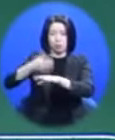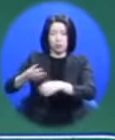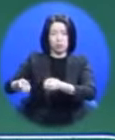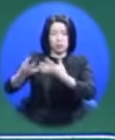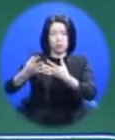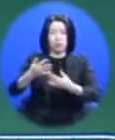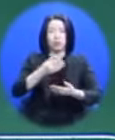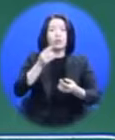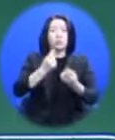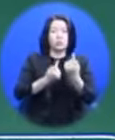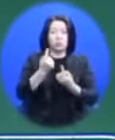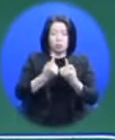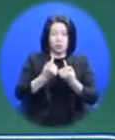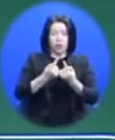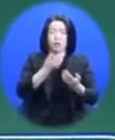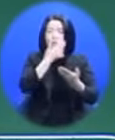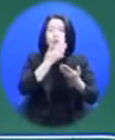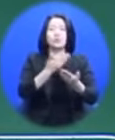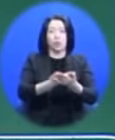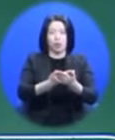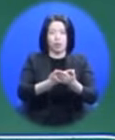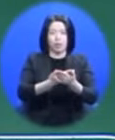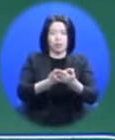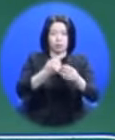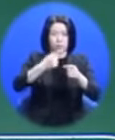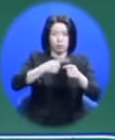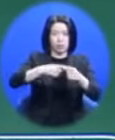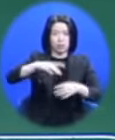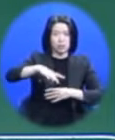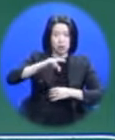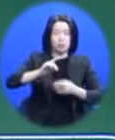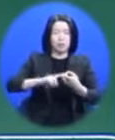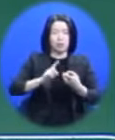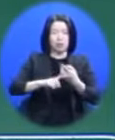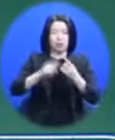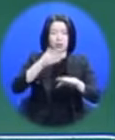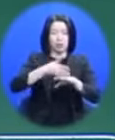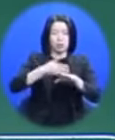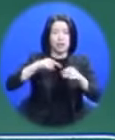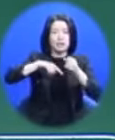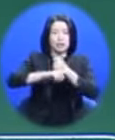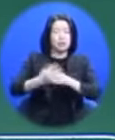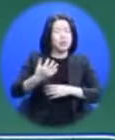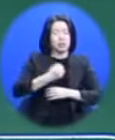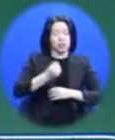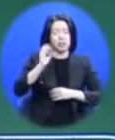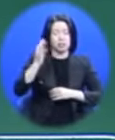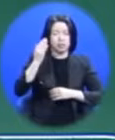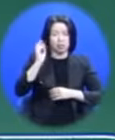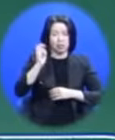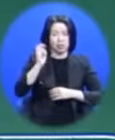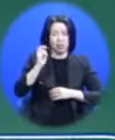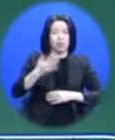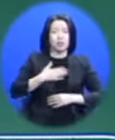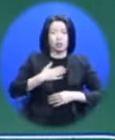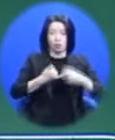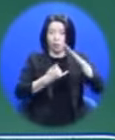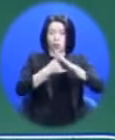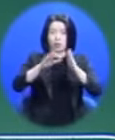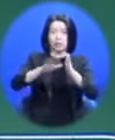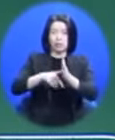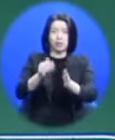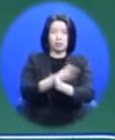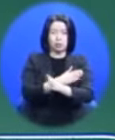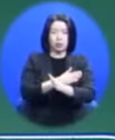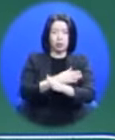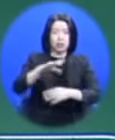중요하게 생각하신다, 이런 뜻이지요. 저도 어려서부터 첫 열매를 하나님께 드려야 된다, 그